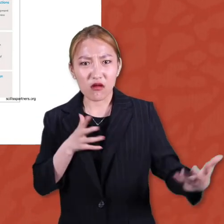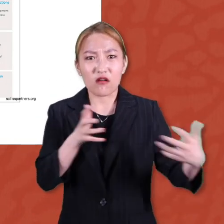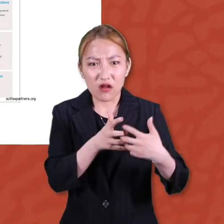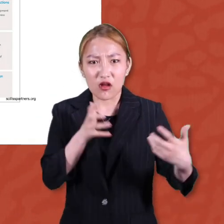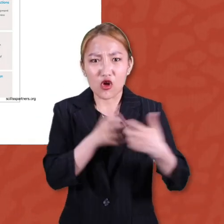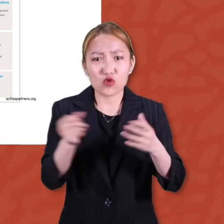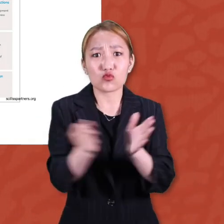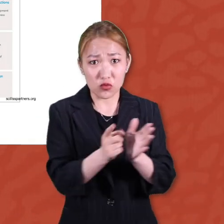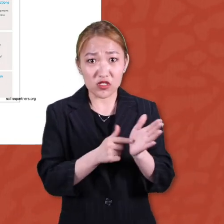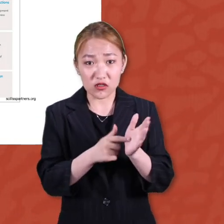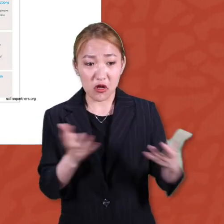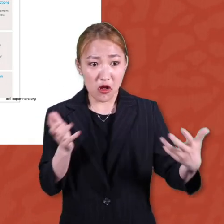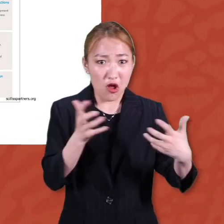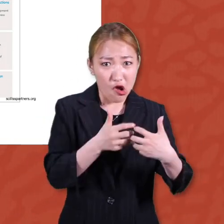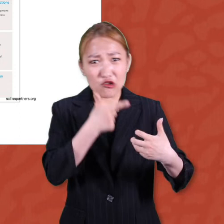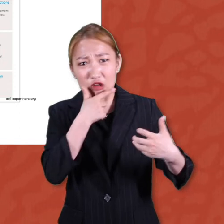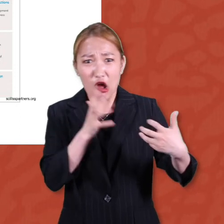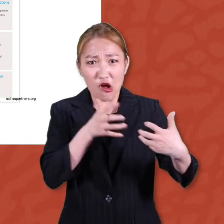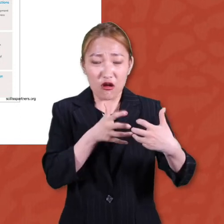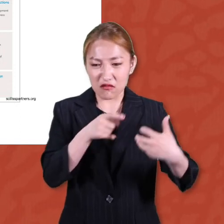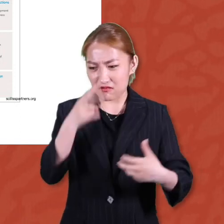бол гадуурхагдах эрсдэлтэй байдаг бол